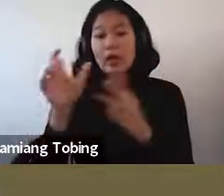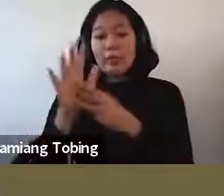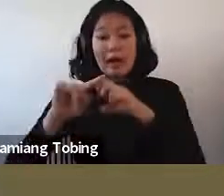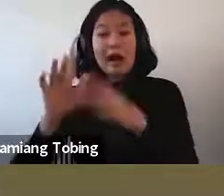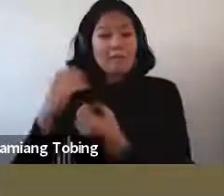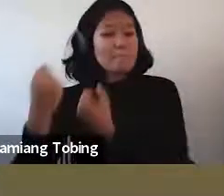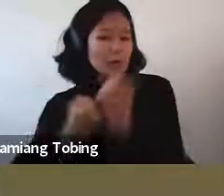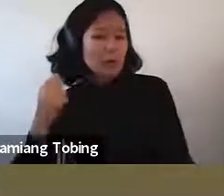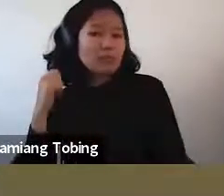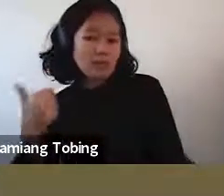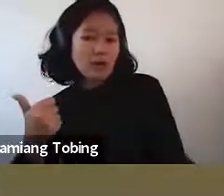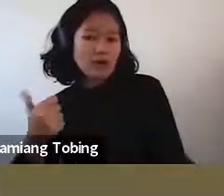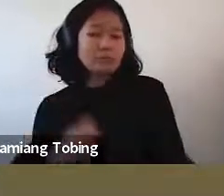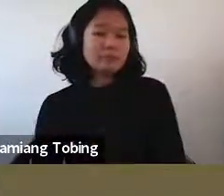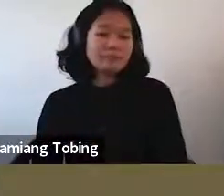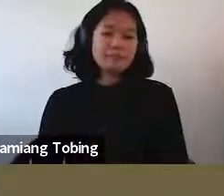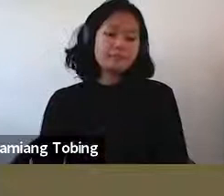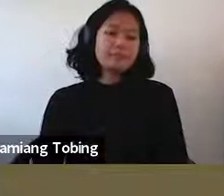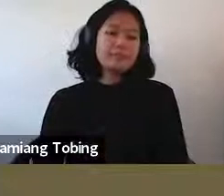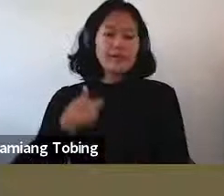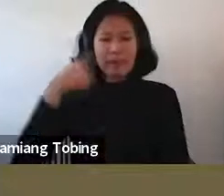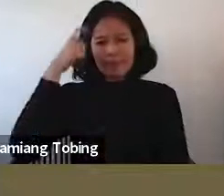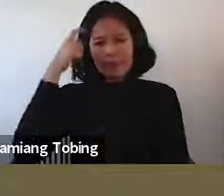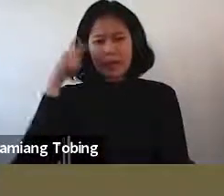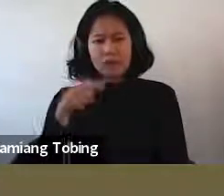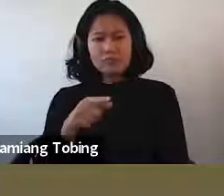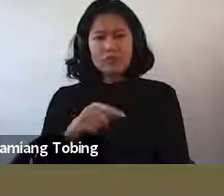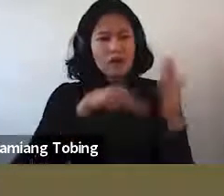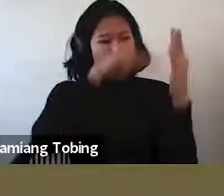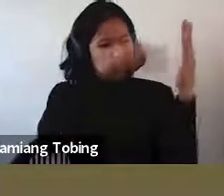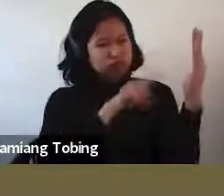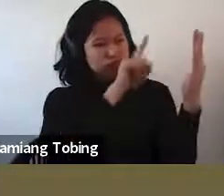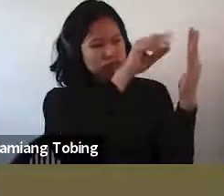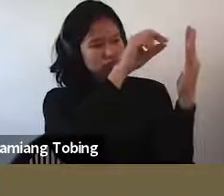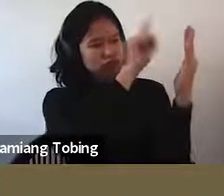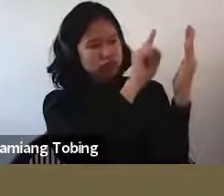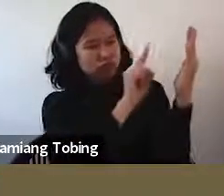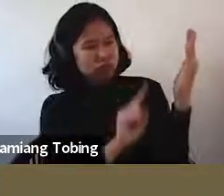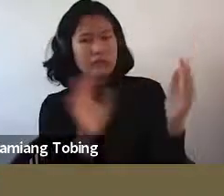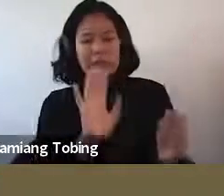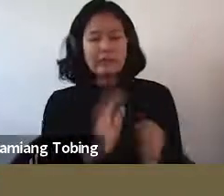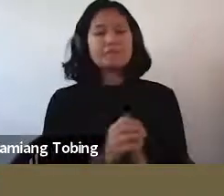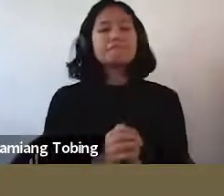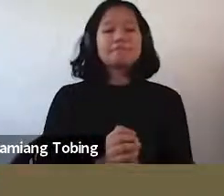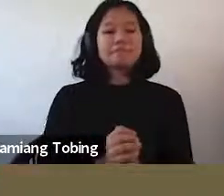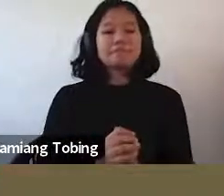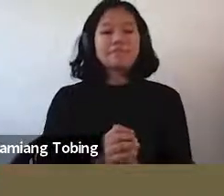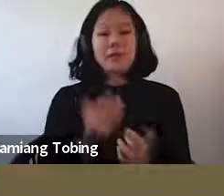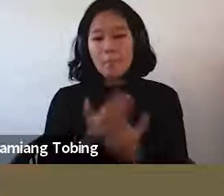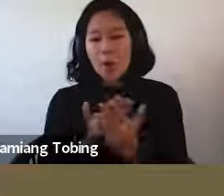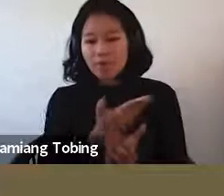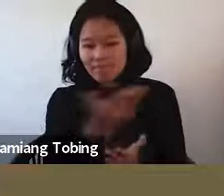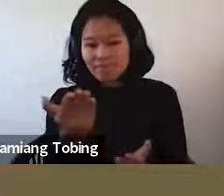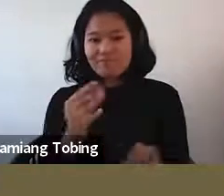di wilayah kami. Saya kira kami tidak perlu bacakan satu persatu aktivitas recovery pasca COVID ini. Mohon nanti dilihat